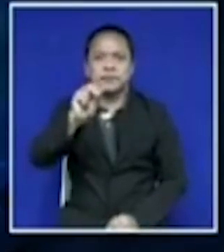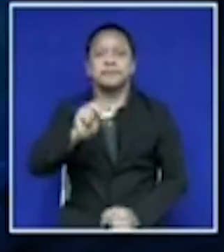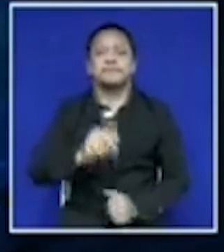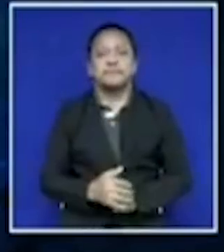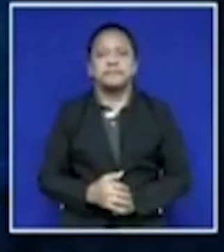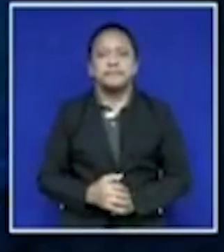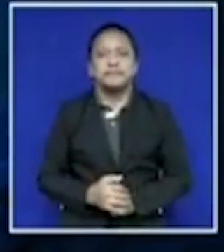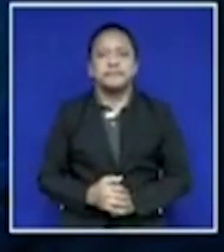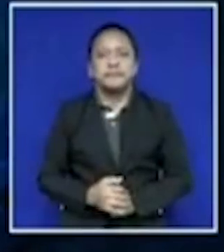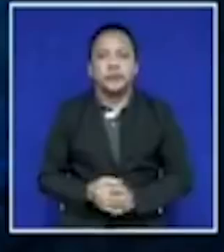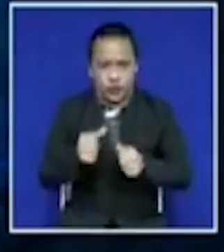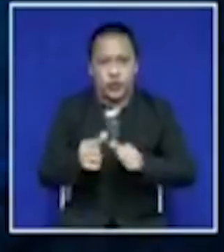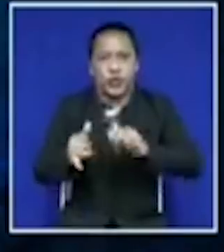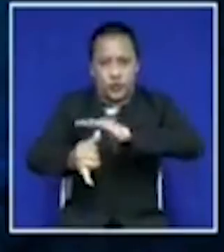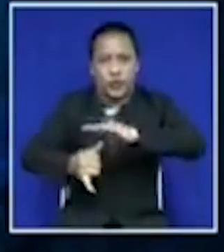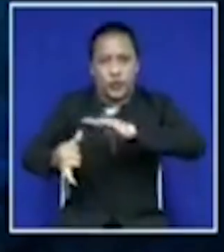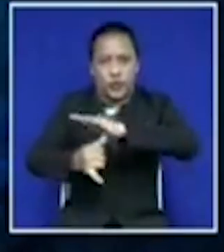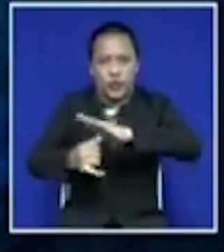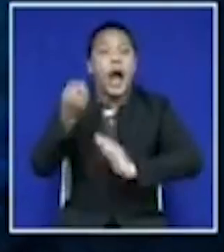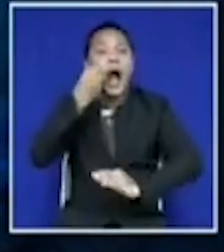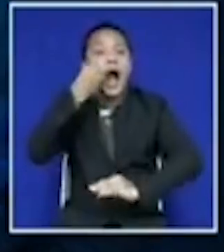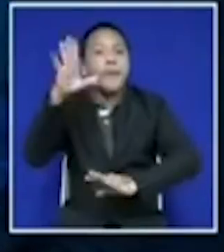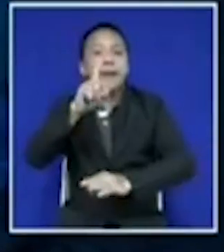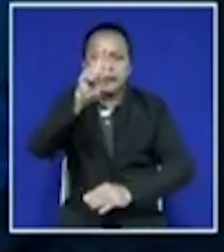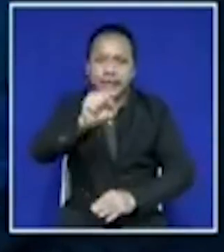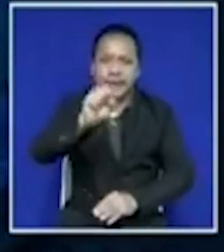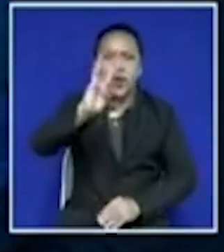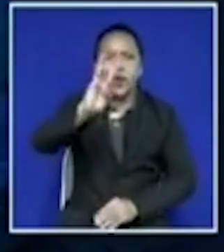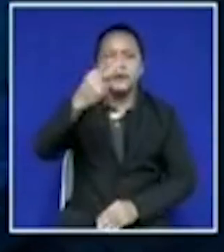184,530 รายแล้วนะครับซึ่งตอนนี้ก็กลับบ้านไปแล้ว